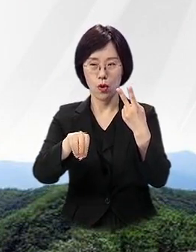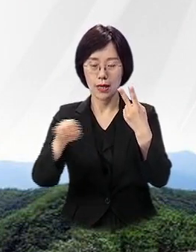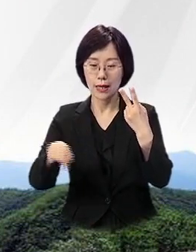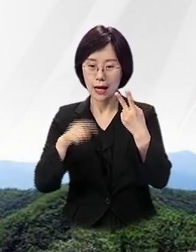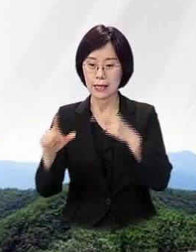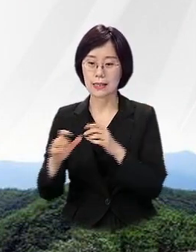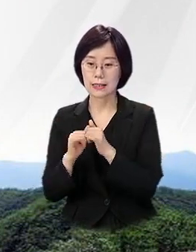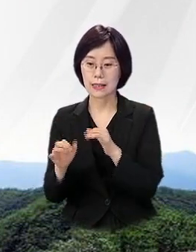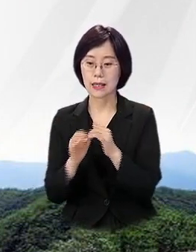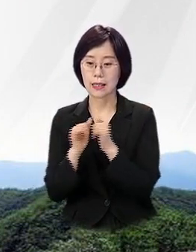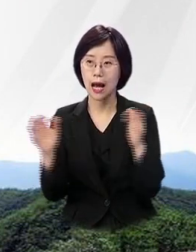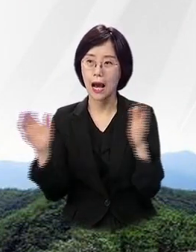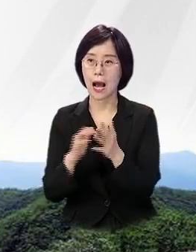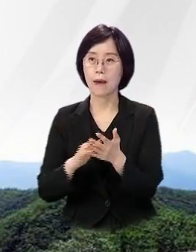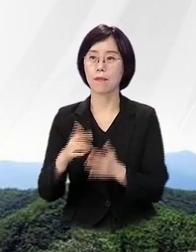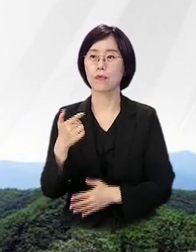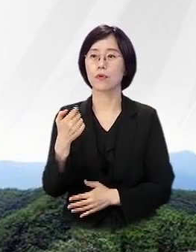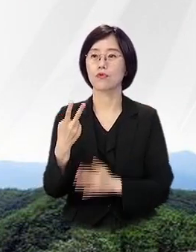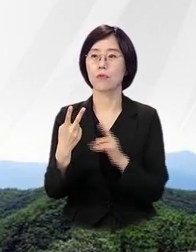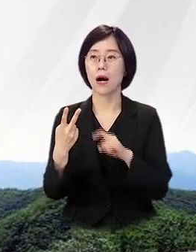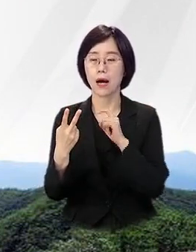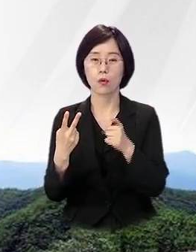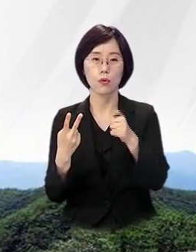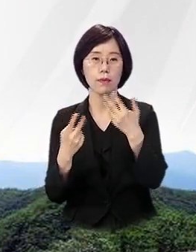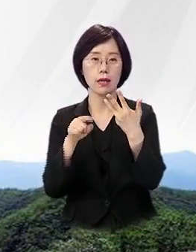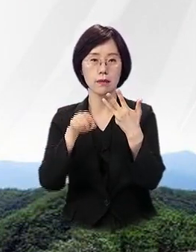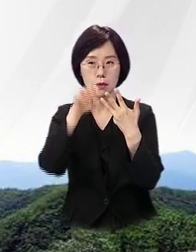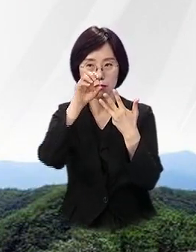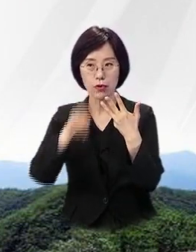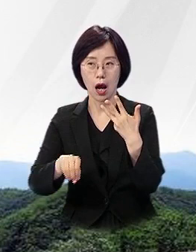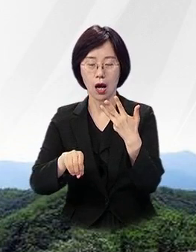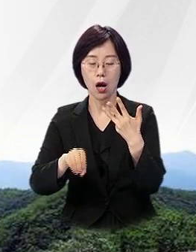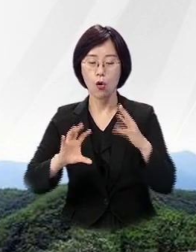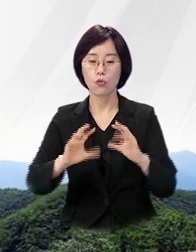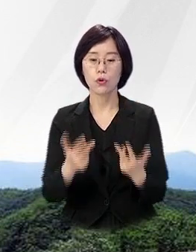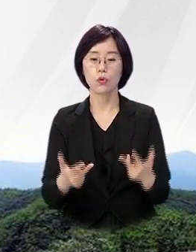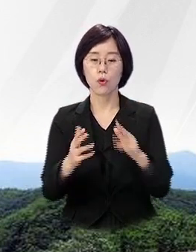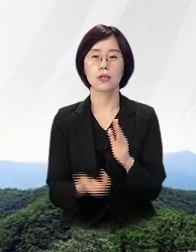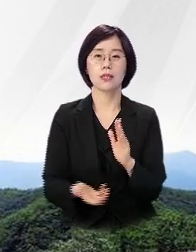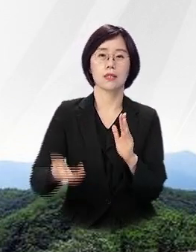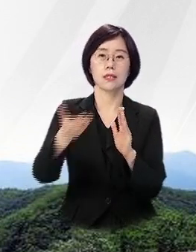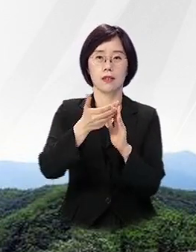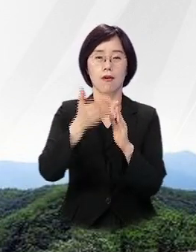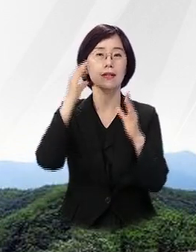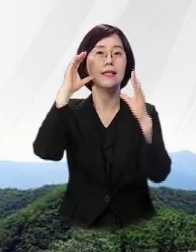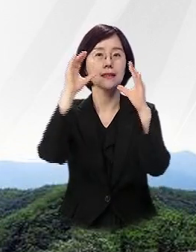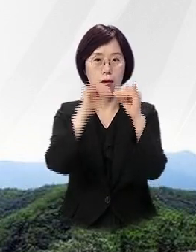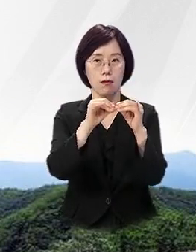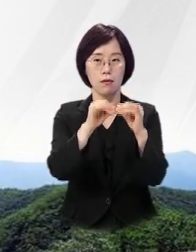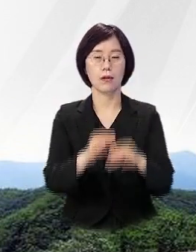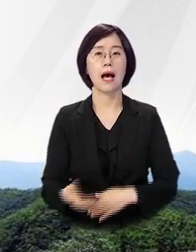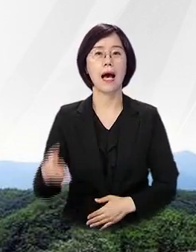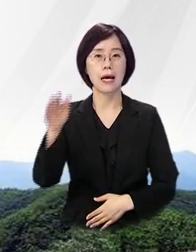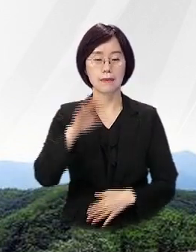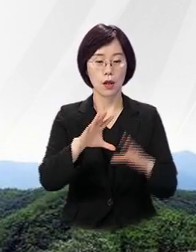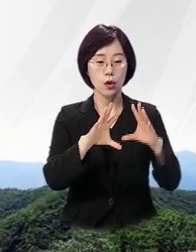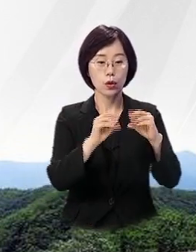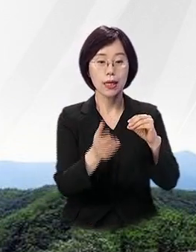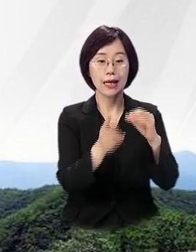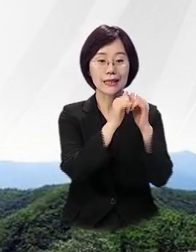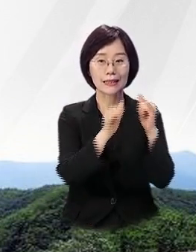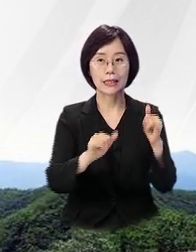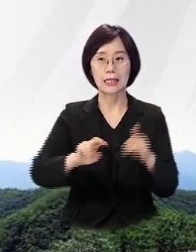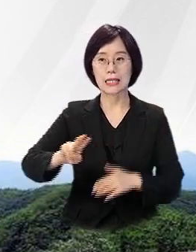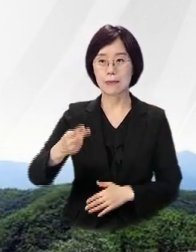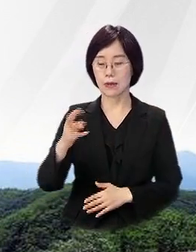주민과 상인 62명 가운데 58.1% 가 국립공원 승격 에 찬성 했읍니다 하지만 토지소유자